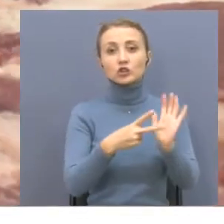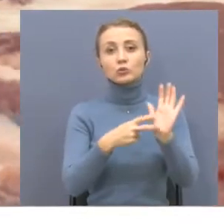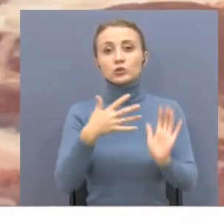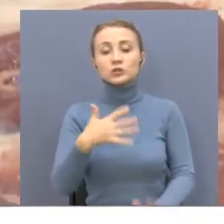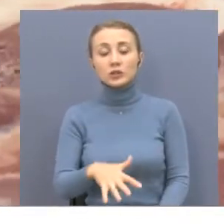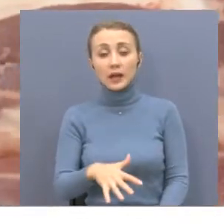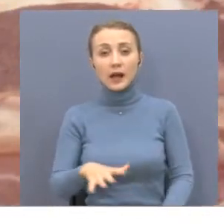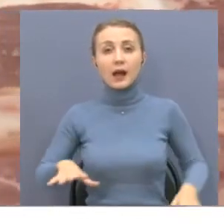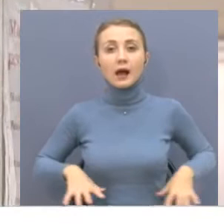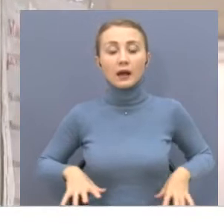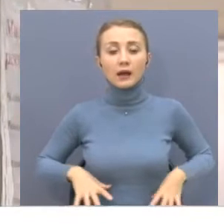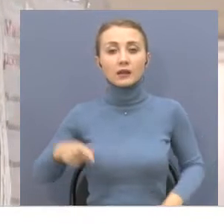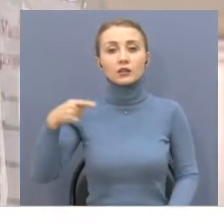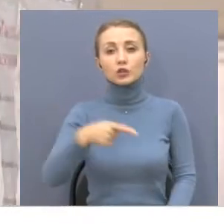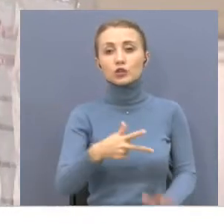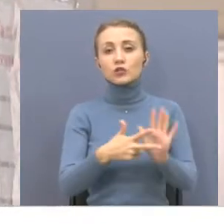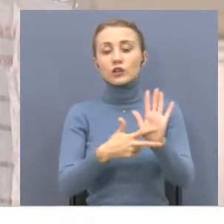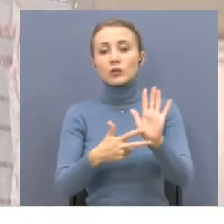көтермейміз біз.